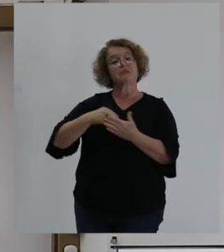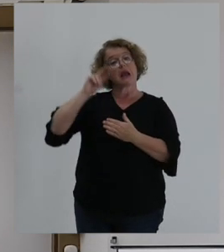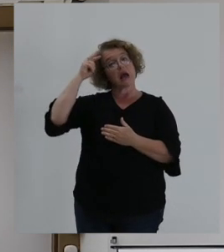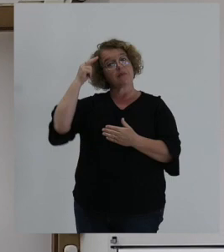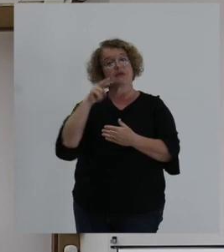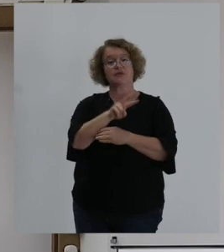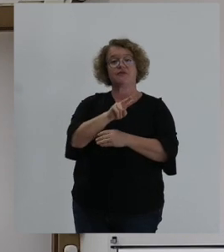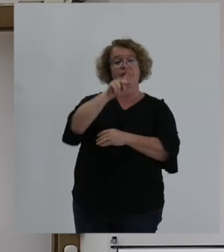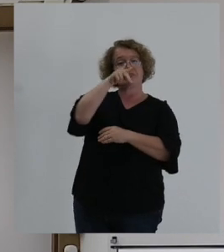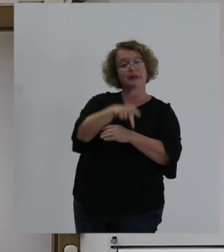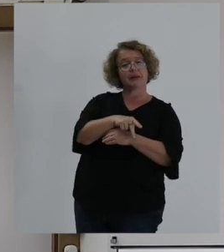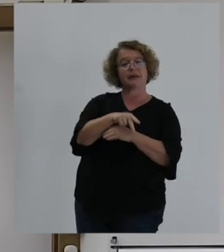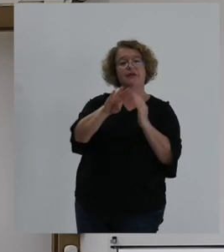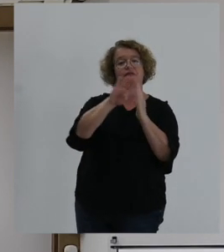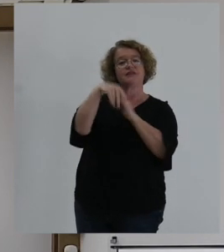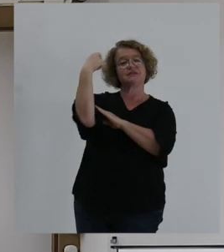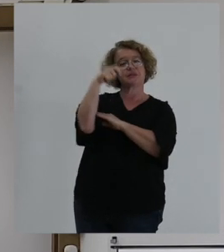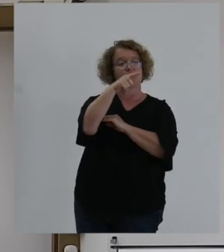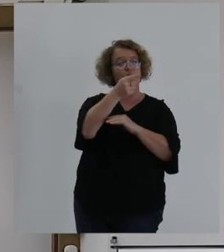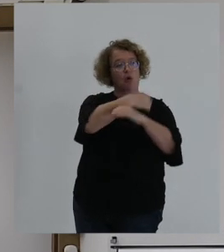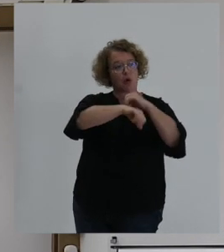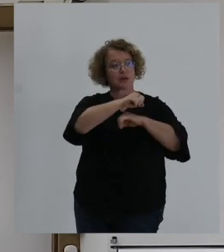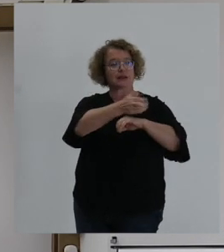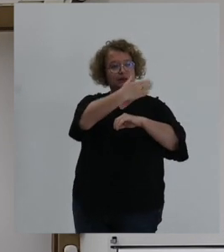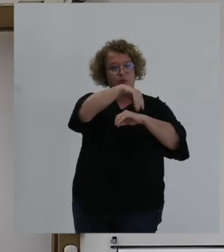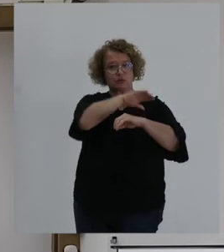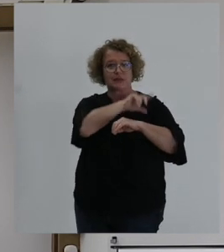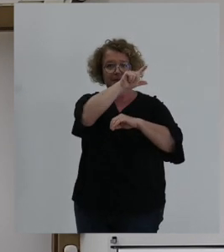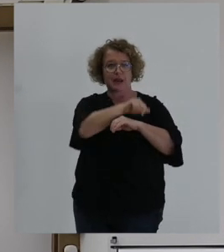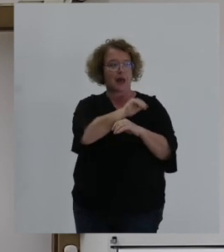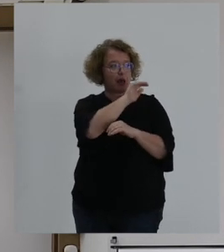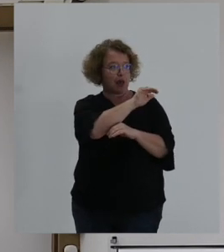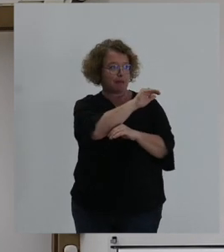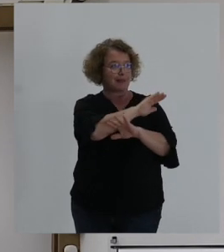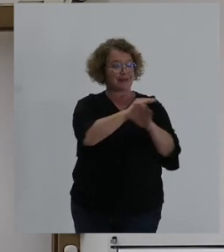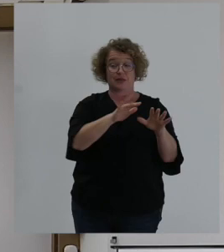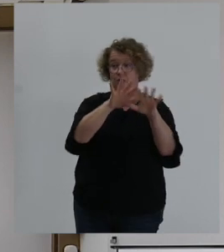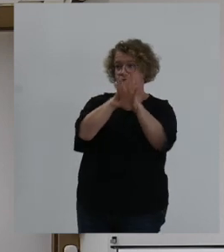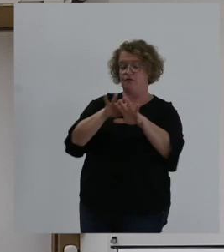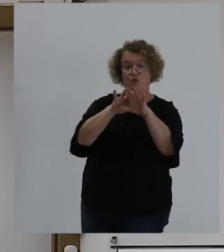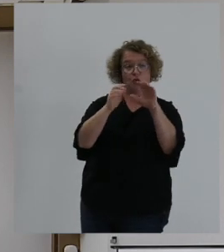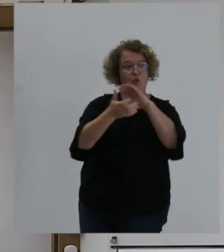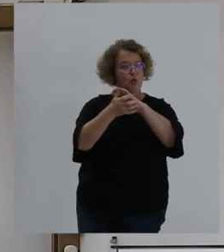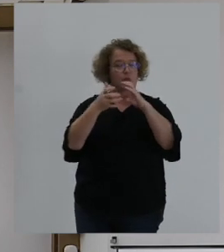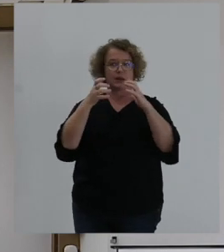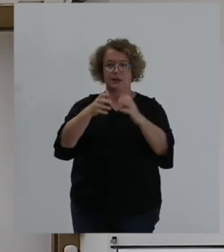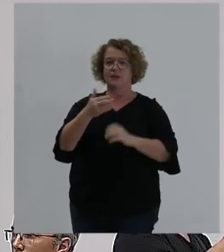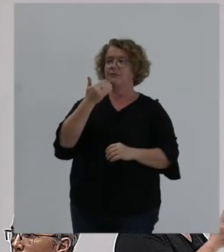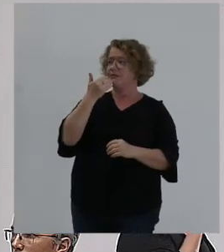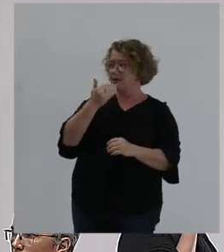m'adresser au VP, qui était en responsabilité. Maintenant, deux voix, c'est nettement plus compliqué. Merci, on a